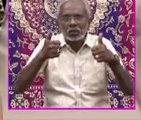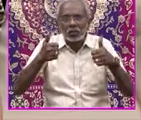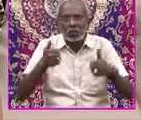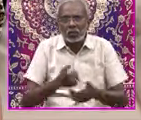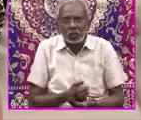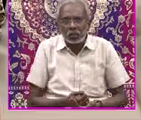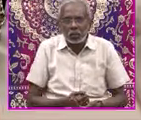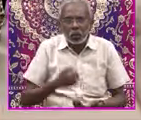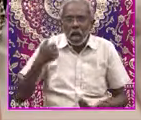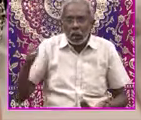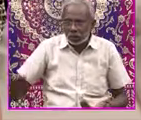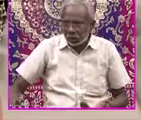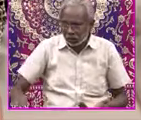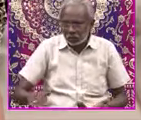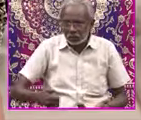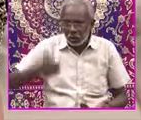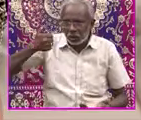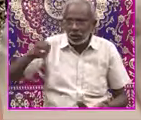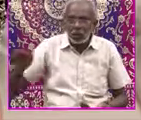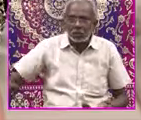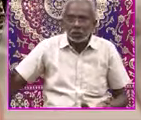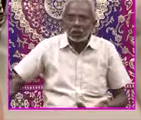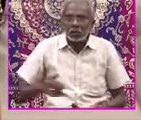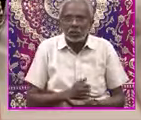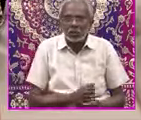இருந்தார். யார் மீது இந்த சோழ மன்னன் போர்